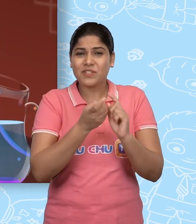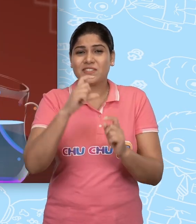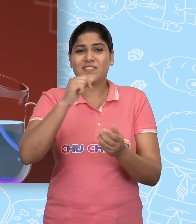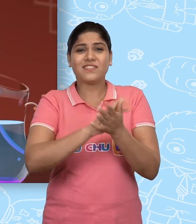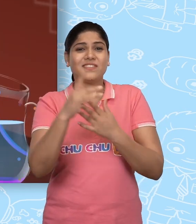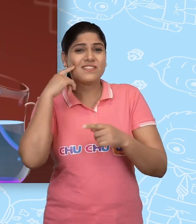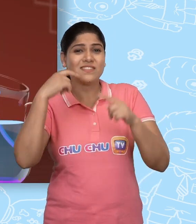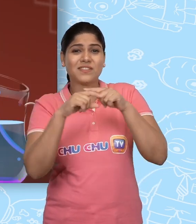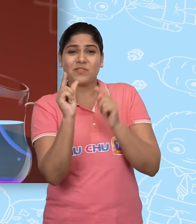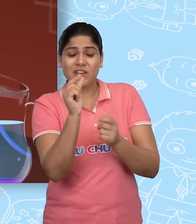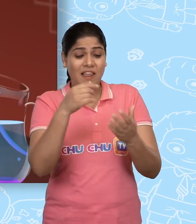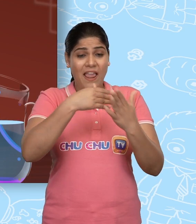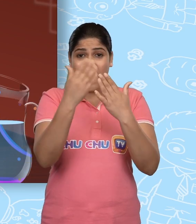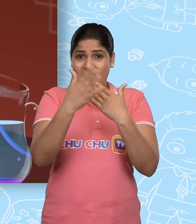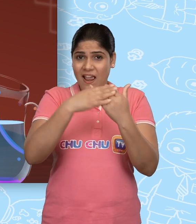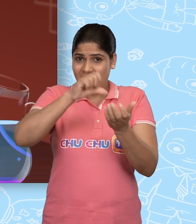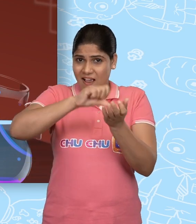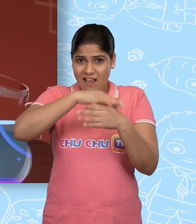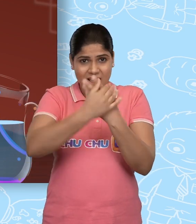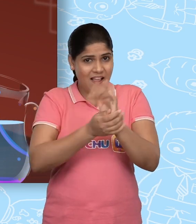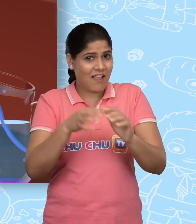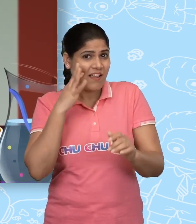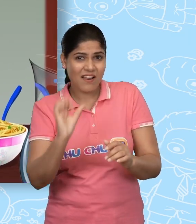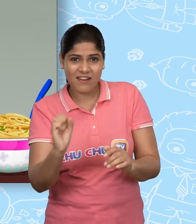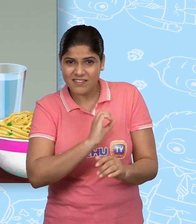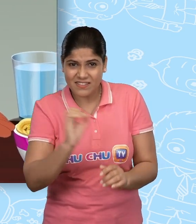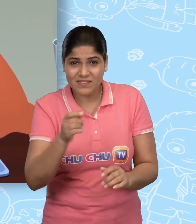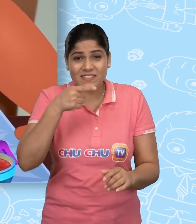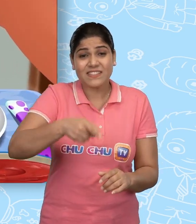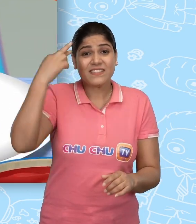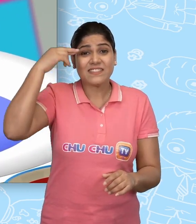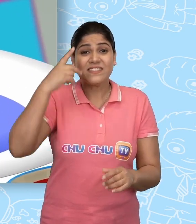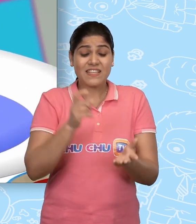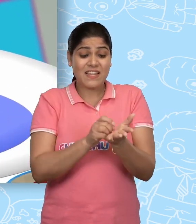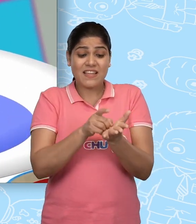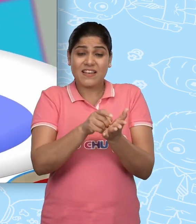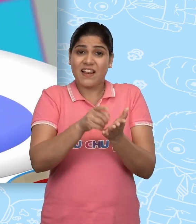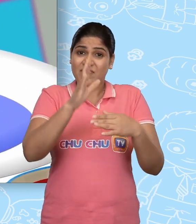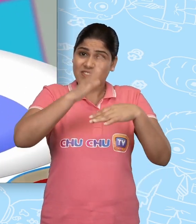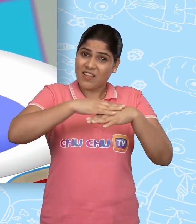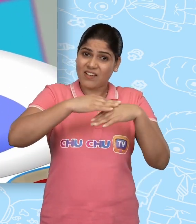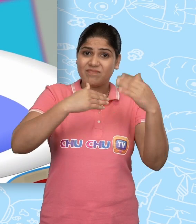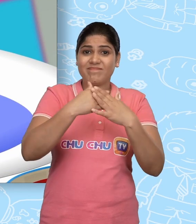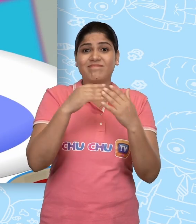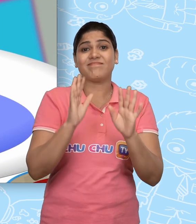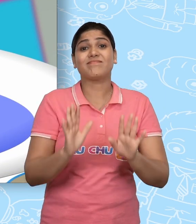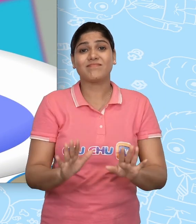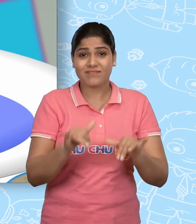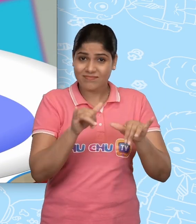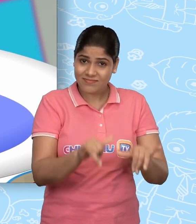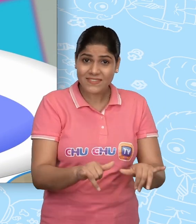और चूंकि चीकू ने अपने हाथ धोना जरूरी नहीं समझा था, कीटाणु वहीं रह गए थे।